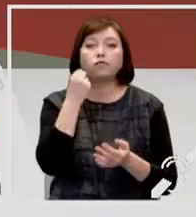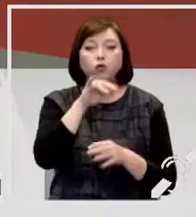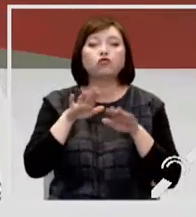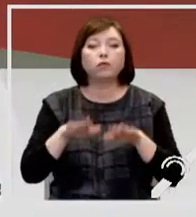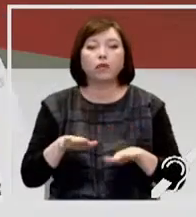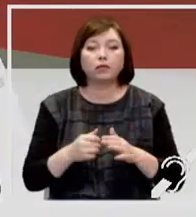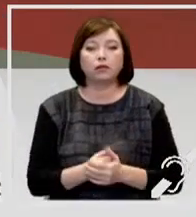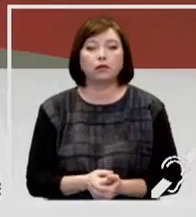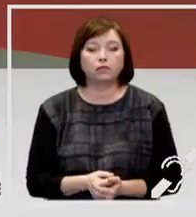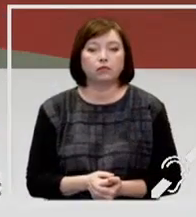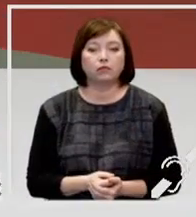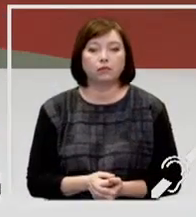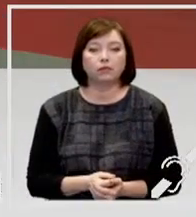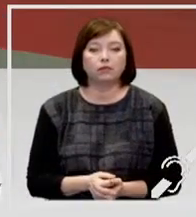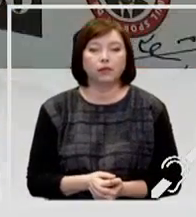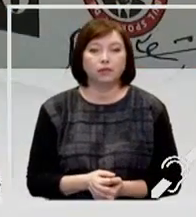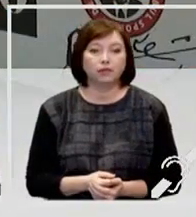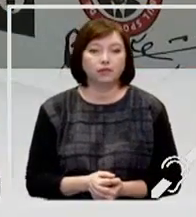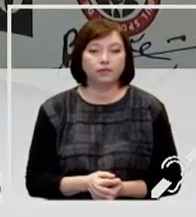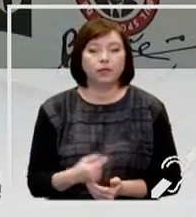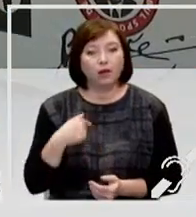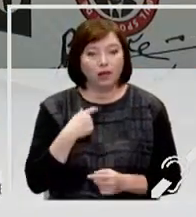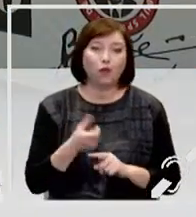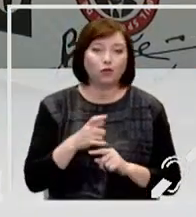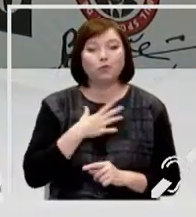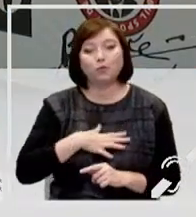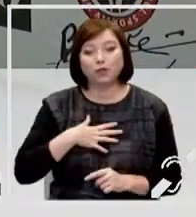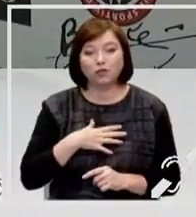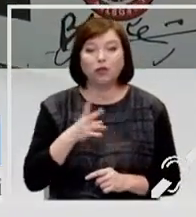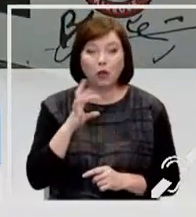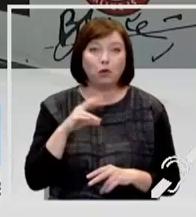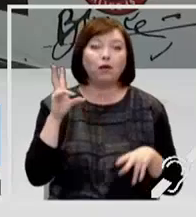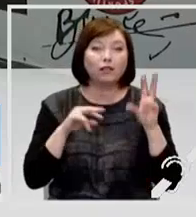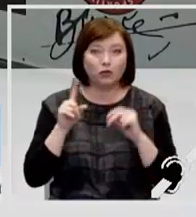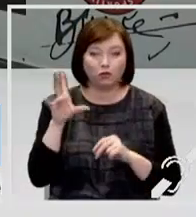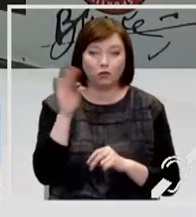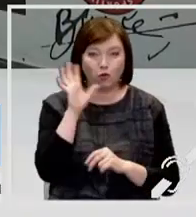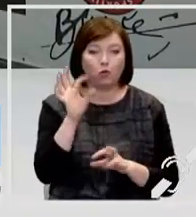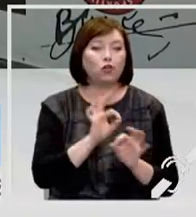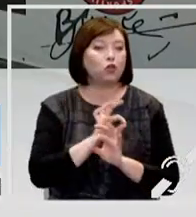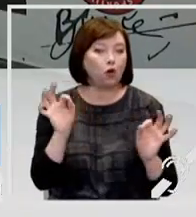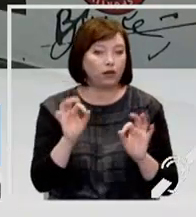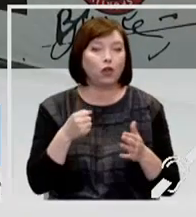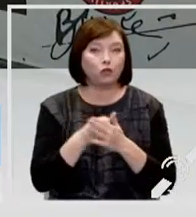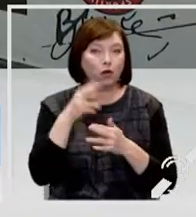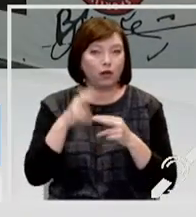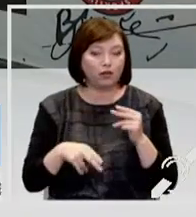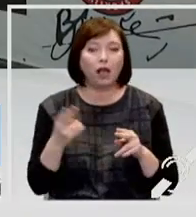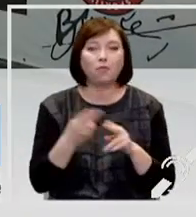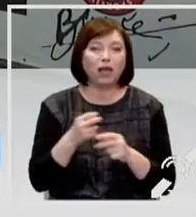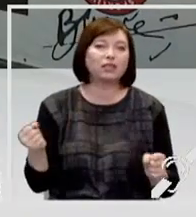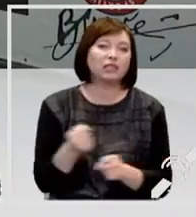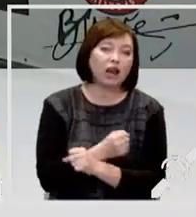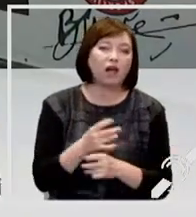fiu în tonus, să fiu foarte bun. Am emoții, dar să sperăm că va fi totul ok până la sfârșit, fără accidentări, fără